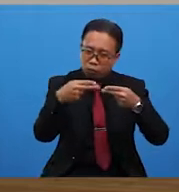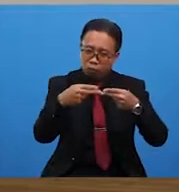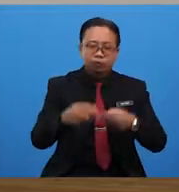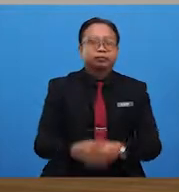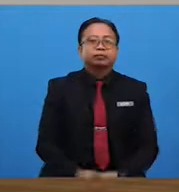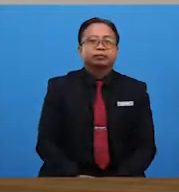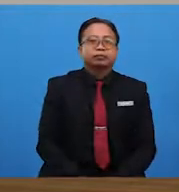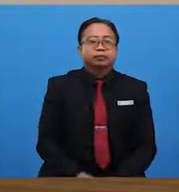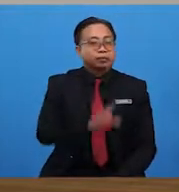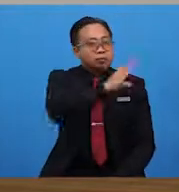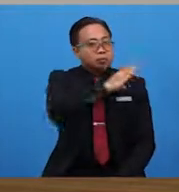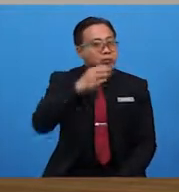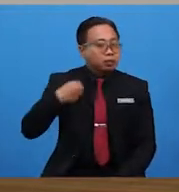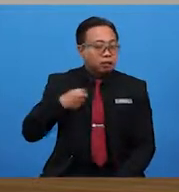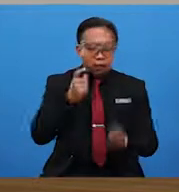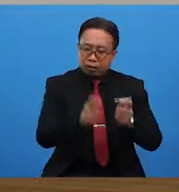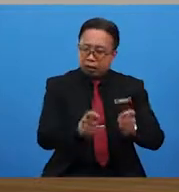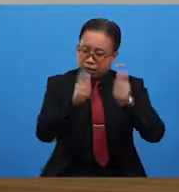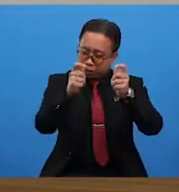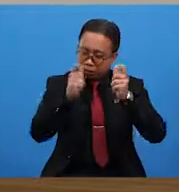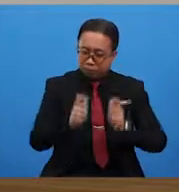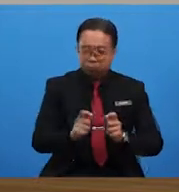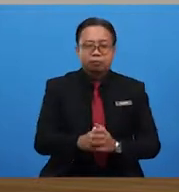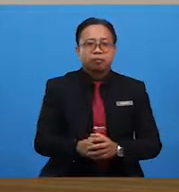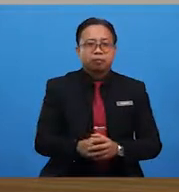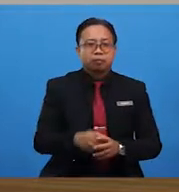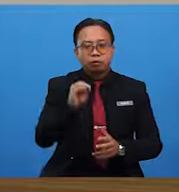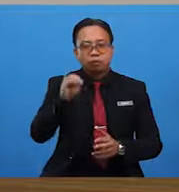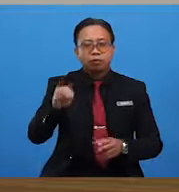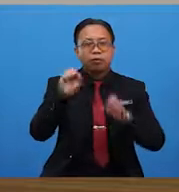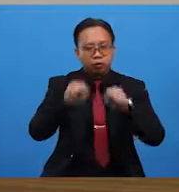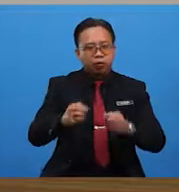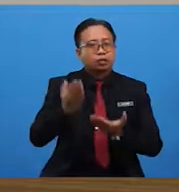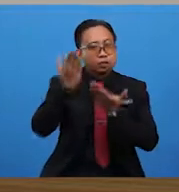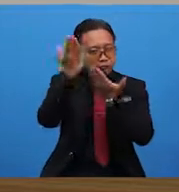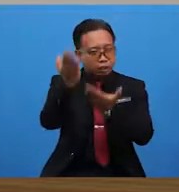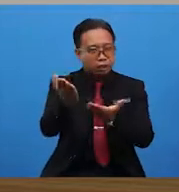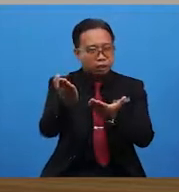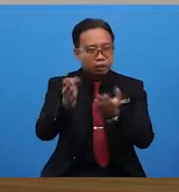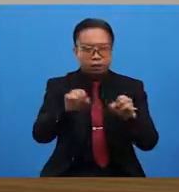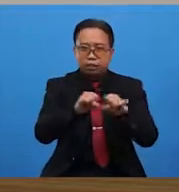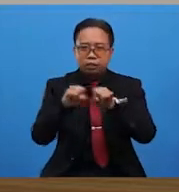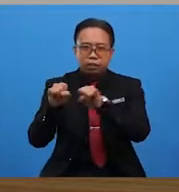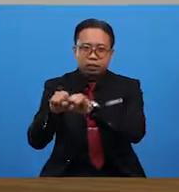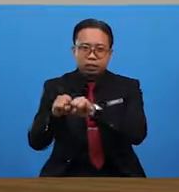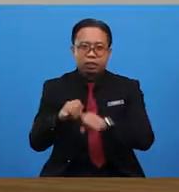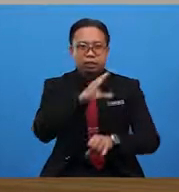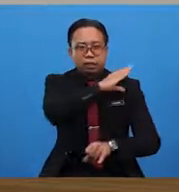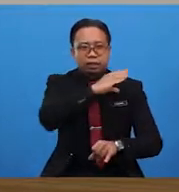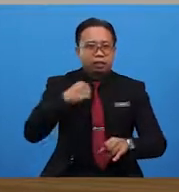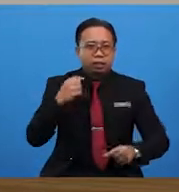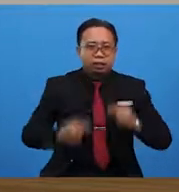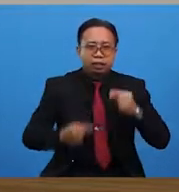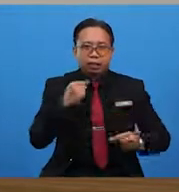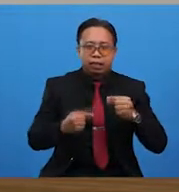media dan teknik Disamping itu juga belajar boleh mencadangkan jenis pengolahan karya dan gaya